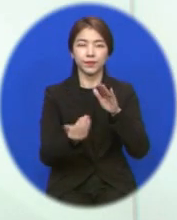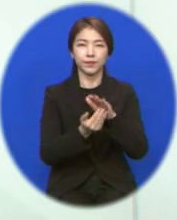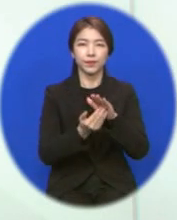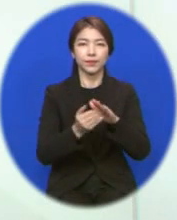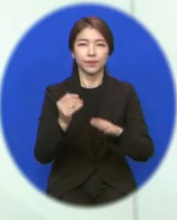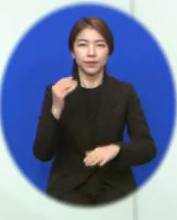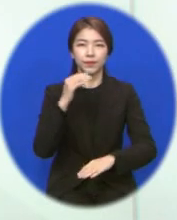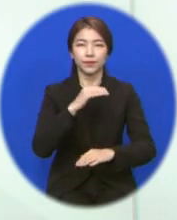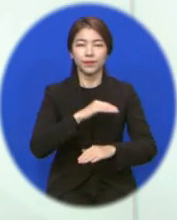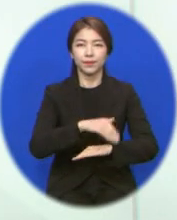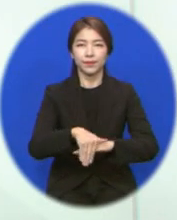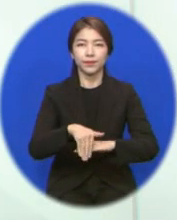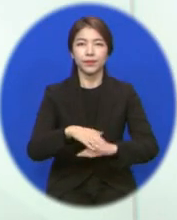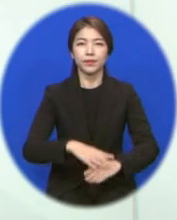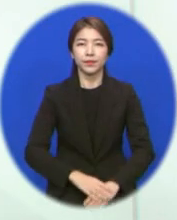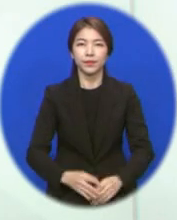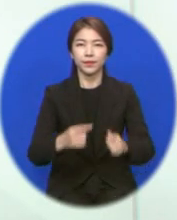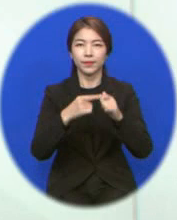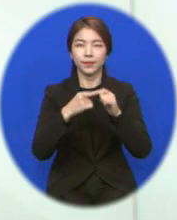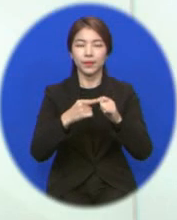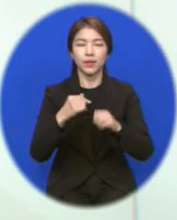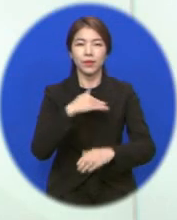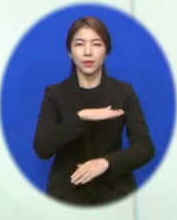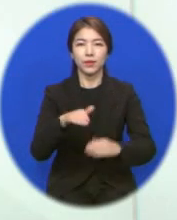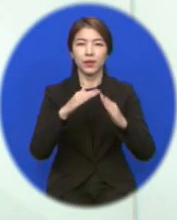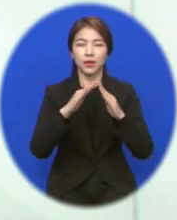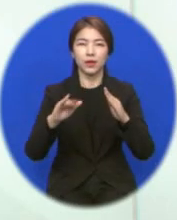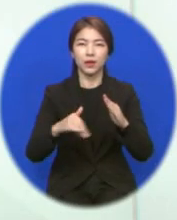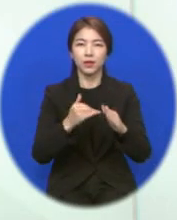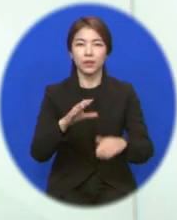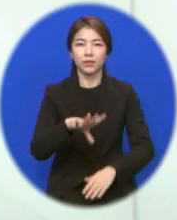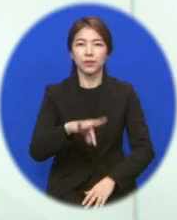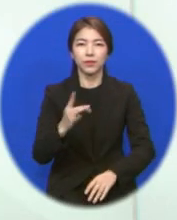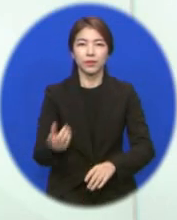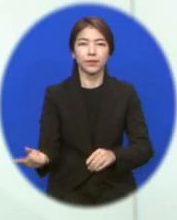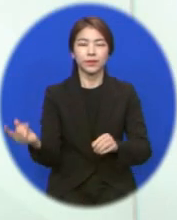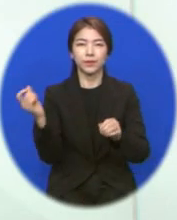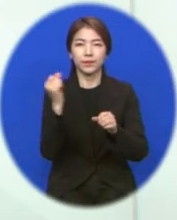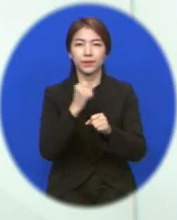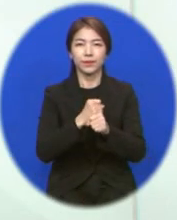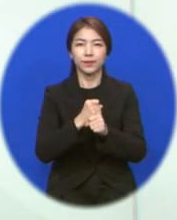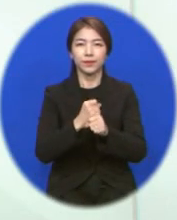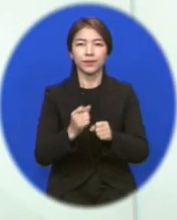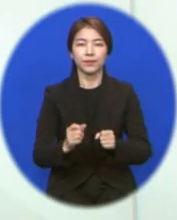첫째,우리는우리가정을지킬것입니다.우리는